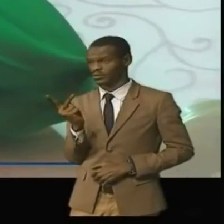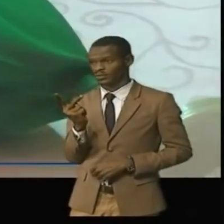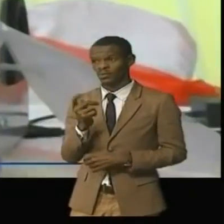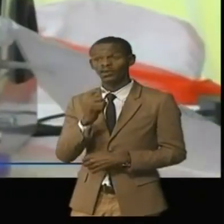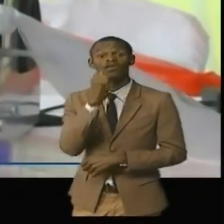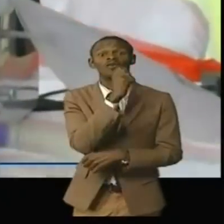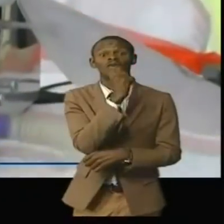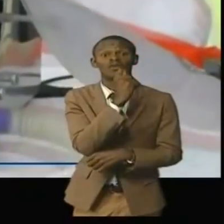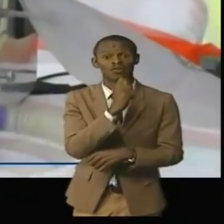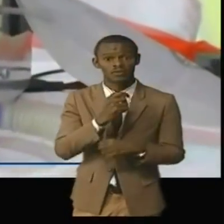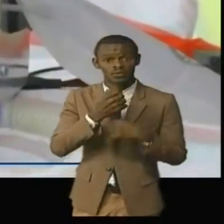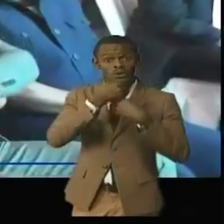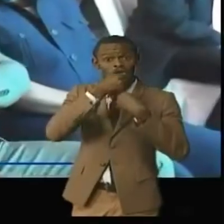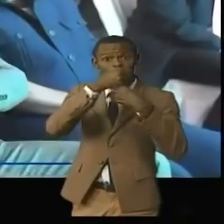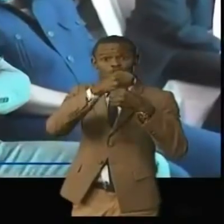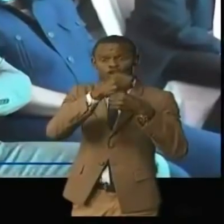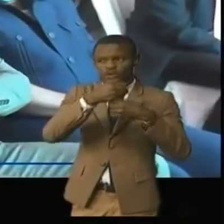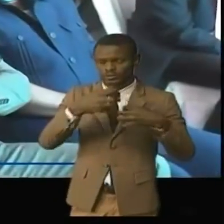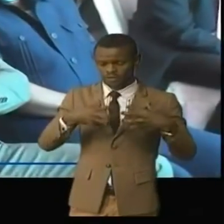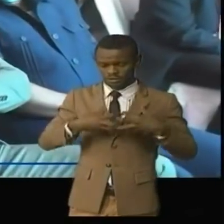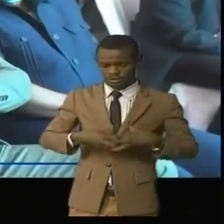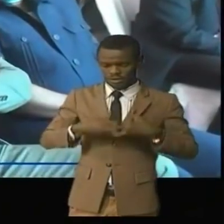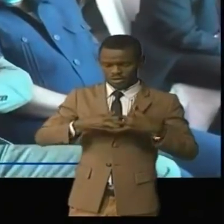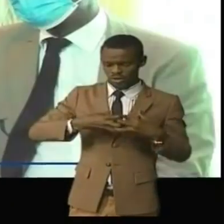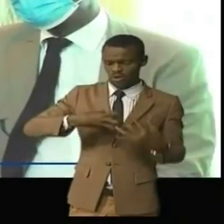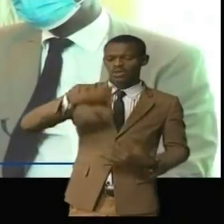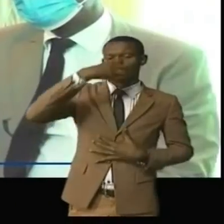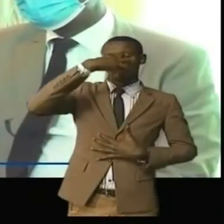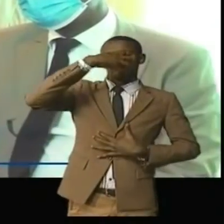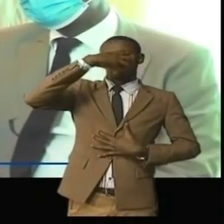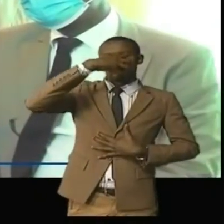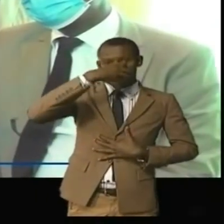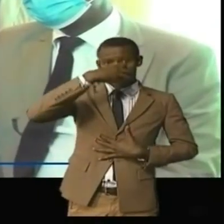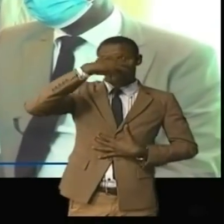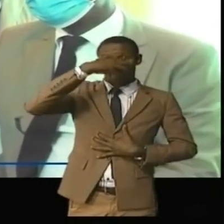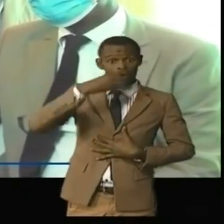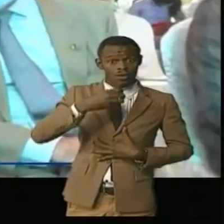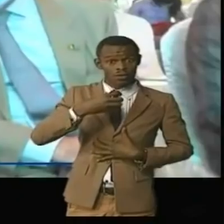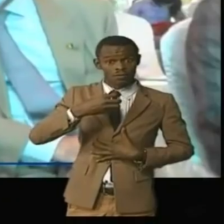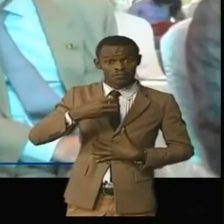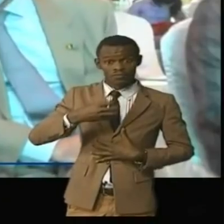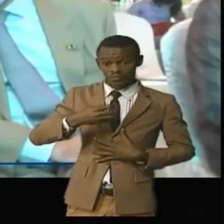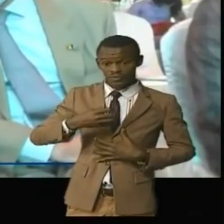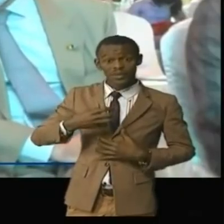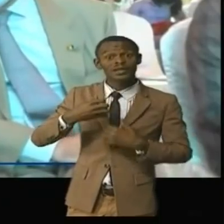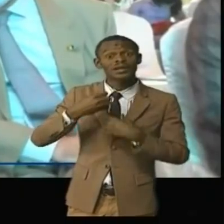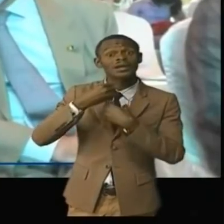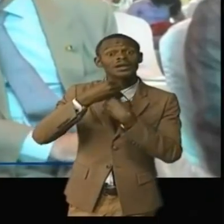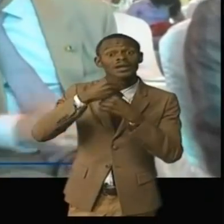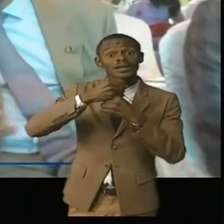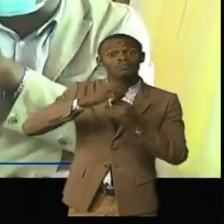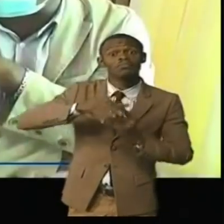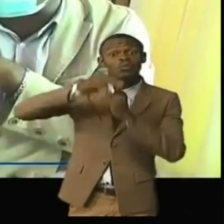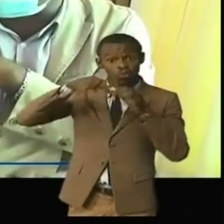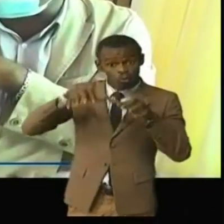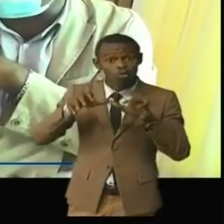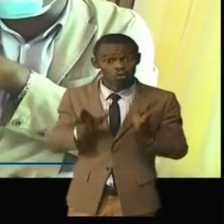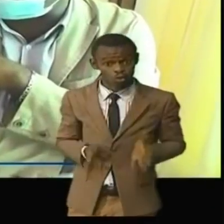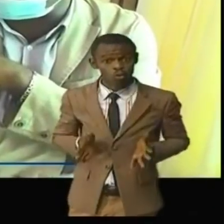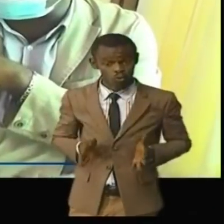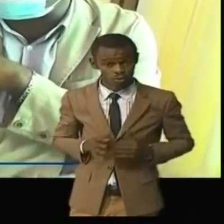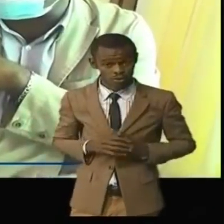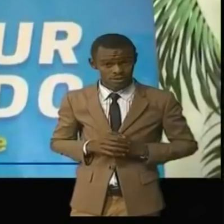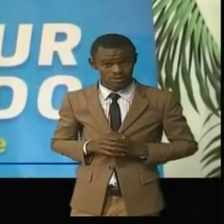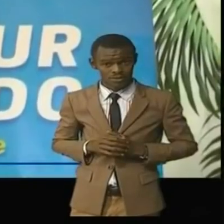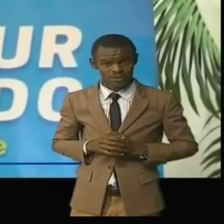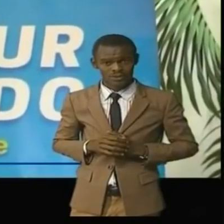médical Made in Congo. Présenté le vendredi 4 mars 2022, une coïncidence avec la